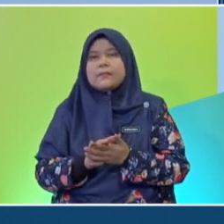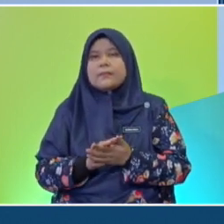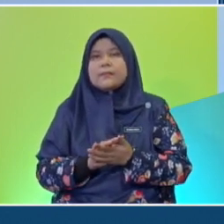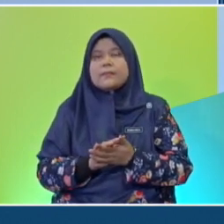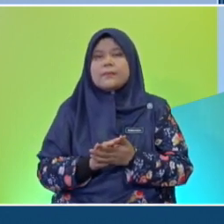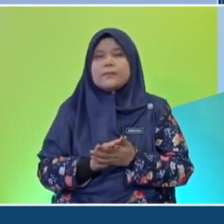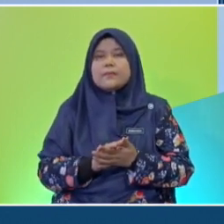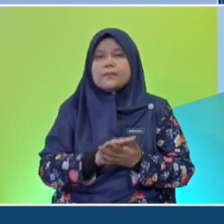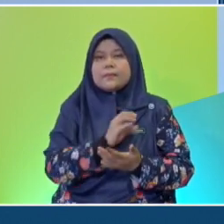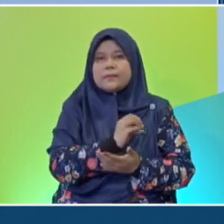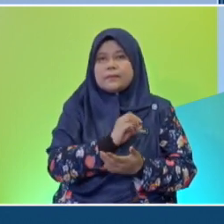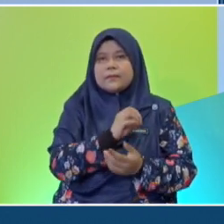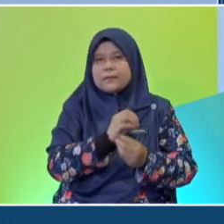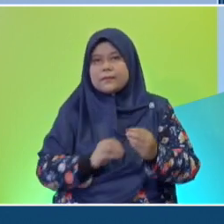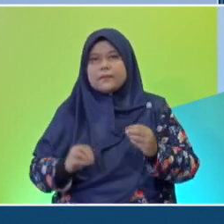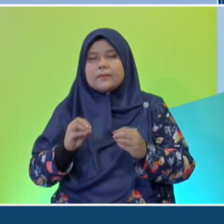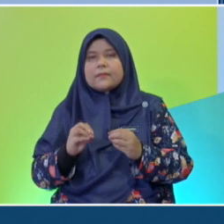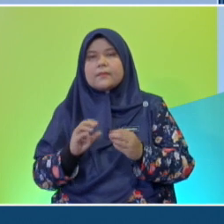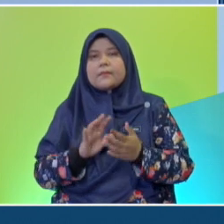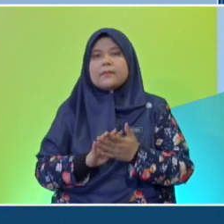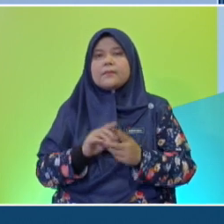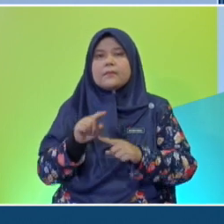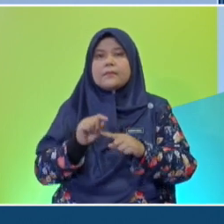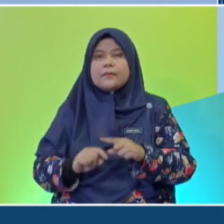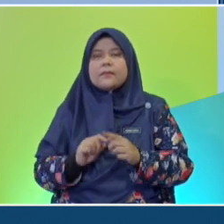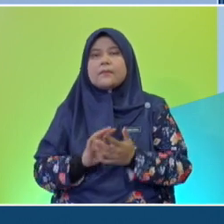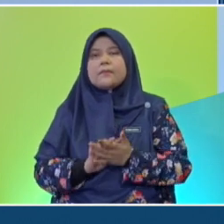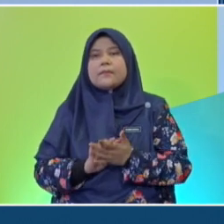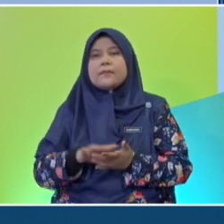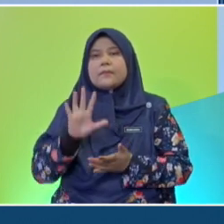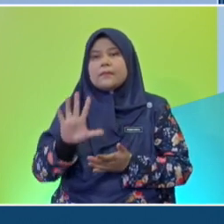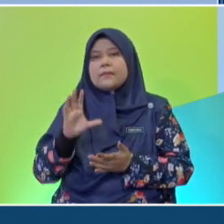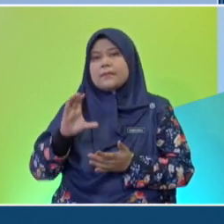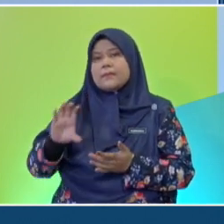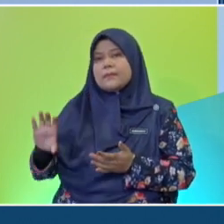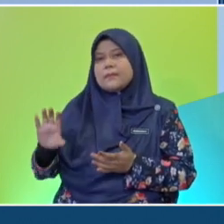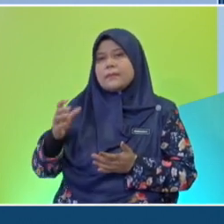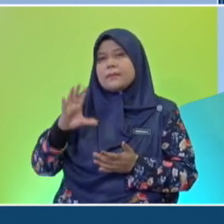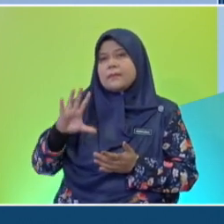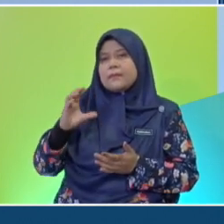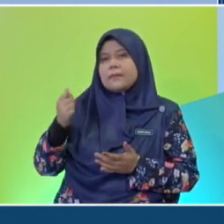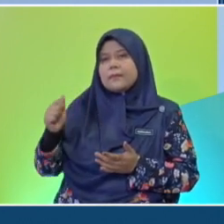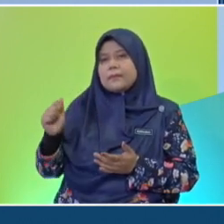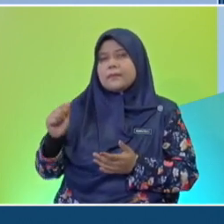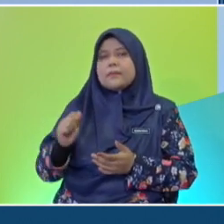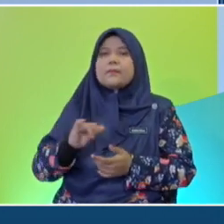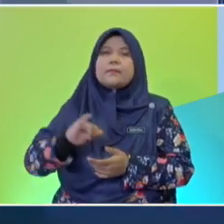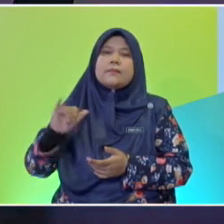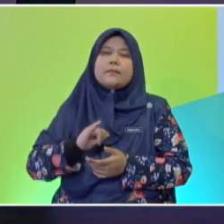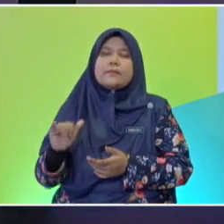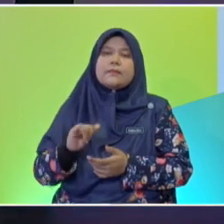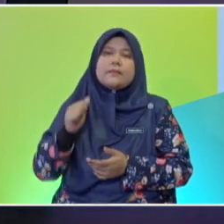paling 5 itu dibawa ke bawah sebagainya Jadi bagi maka jawabannya adalah 510 pokok Chili sama jawaban dengan Aina